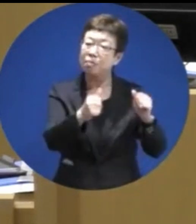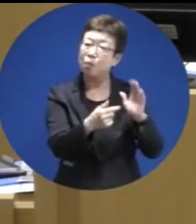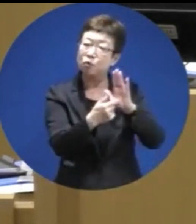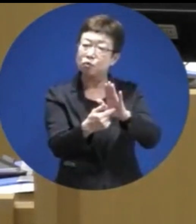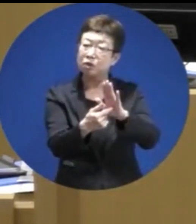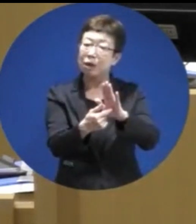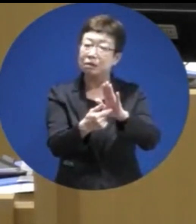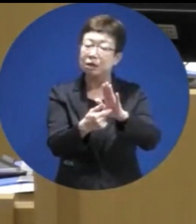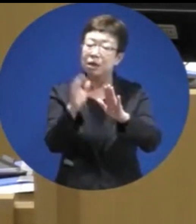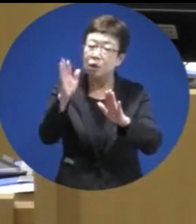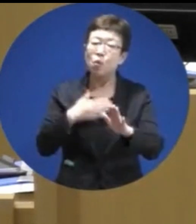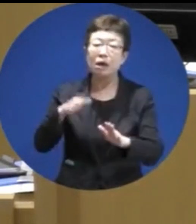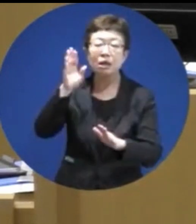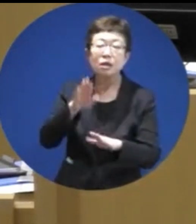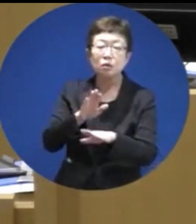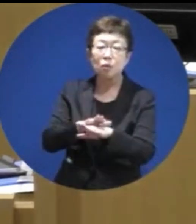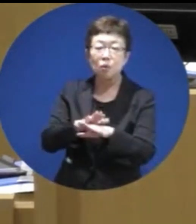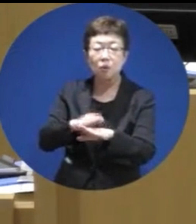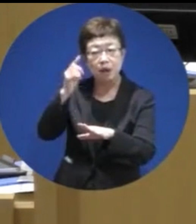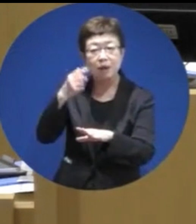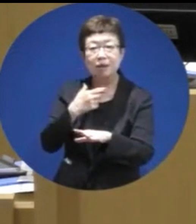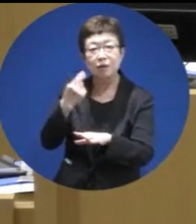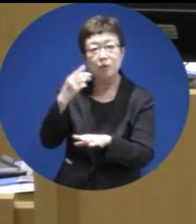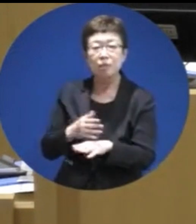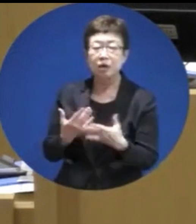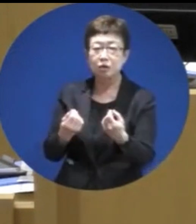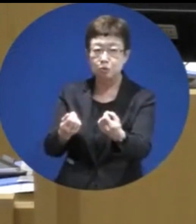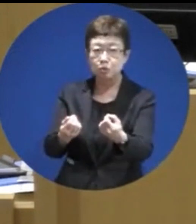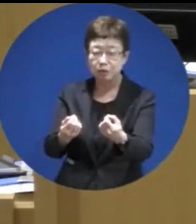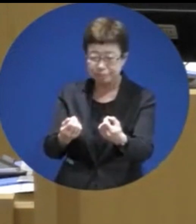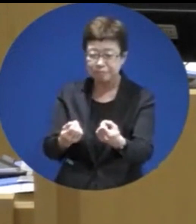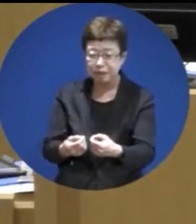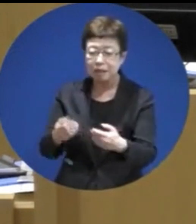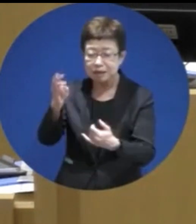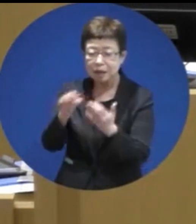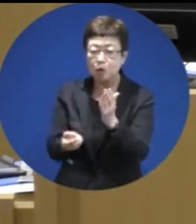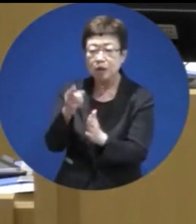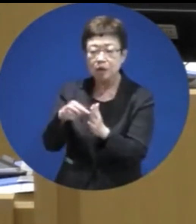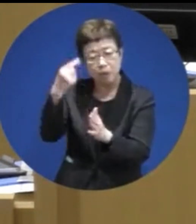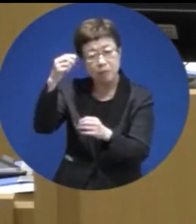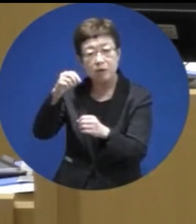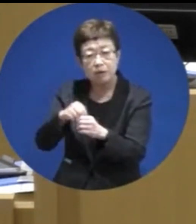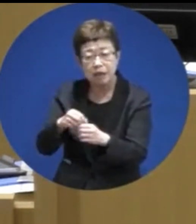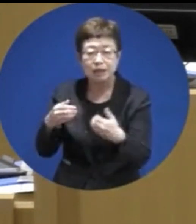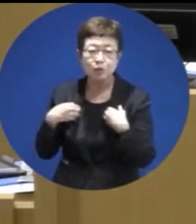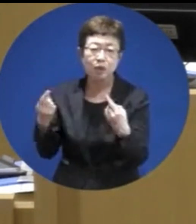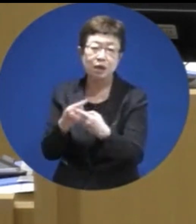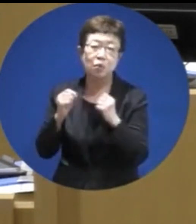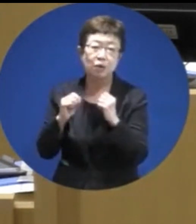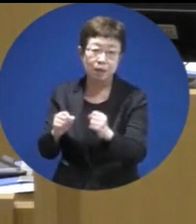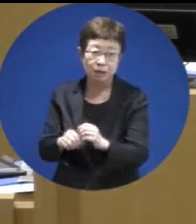しているところですが、今後も分かりやすい案内に努めます。引き続き日常の利用だけでなく、災害時も想定しながら必要な改善を行ってまい